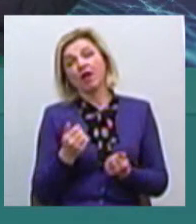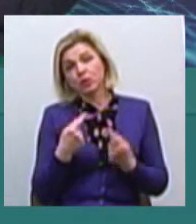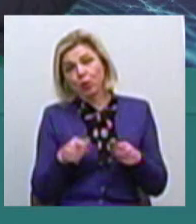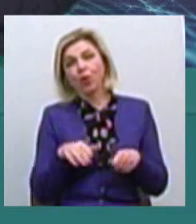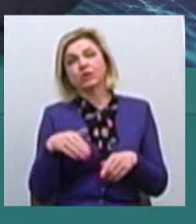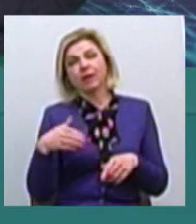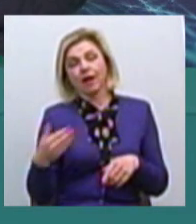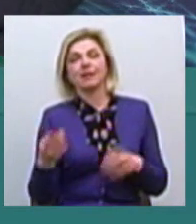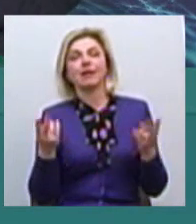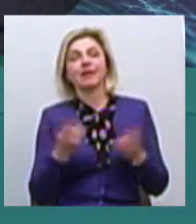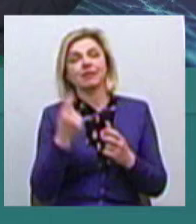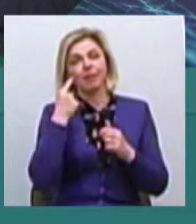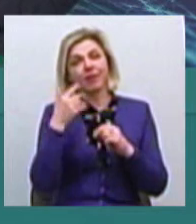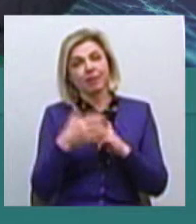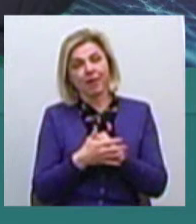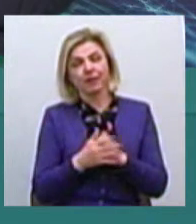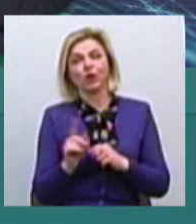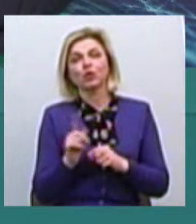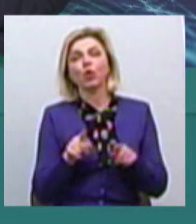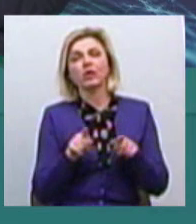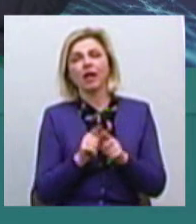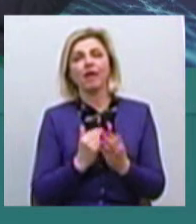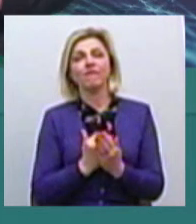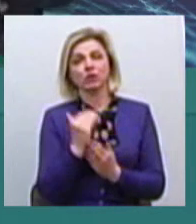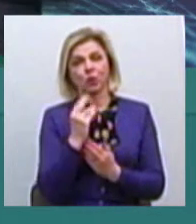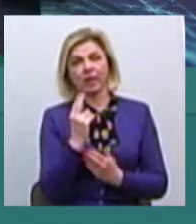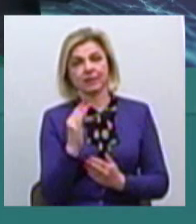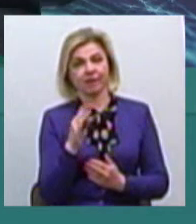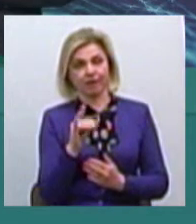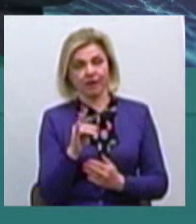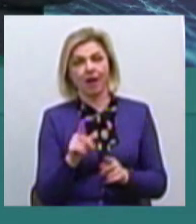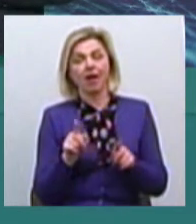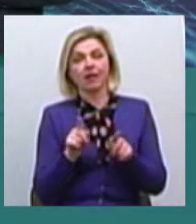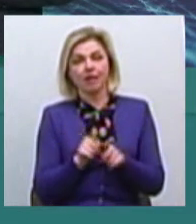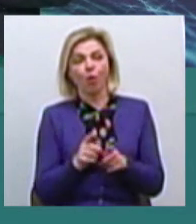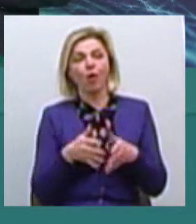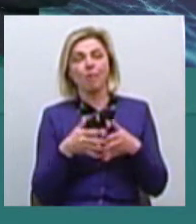надо понимать снова таки, что такие высокие цифры, то есть такой